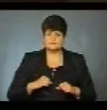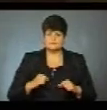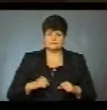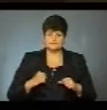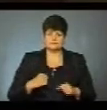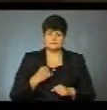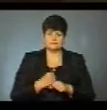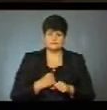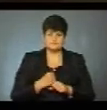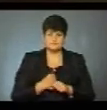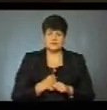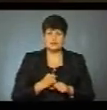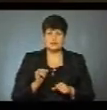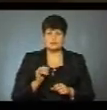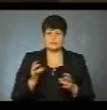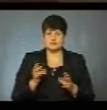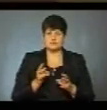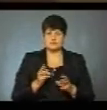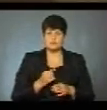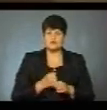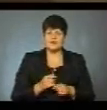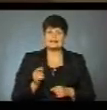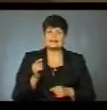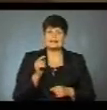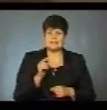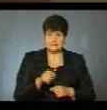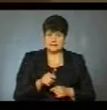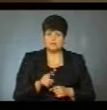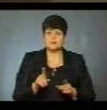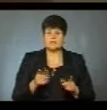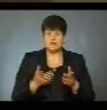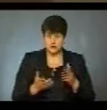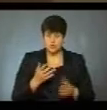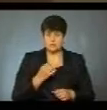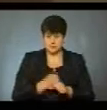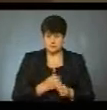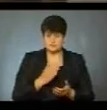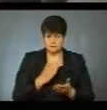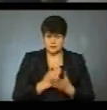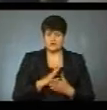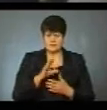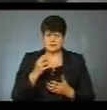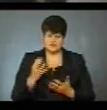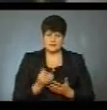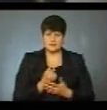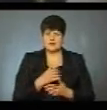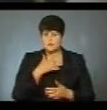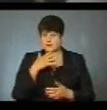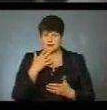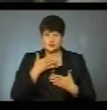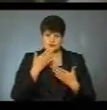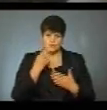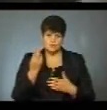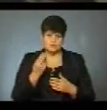і потрібно працювати над тим. І якщо працювати, то тоді, звичайно, все вдасться. Я багато читаю